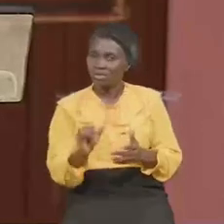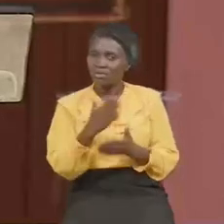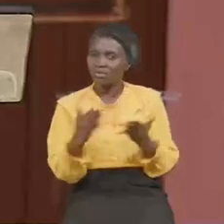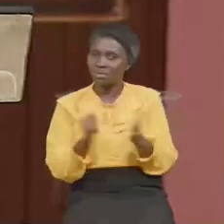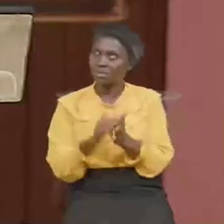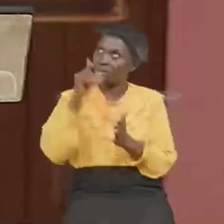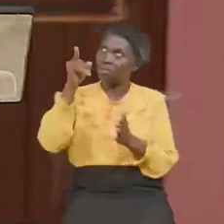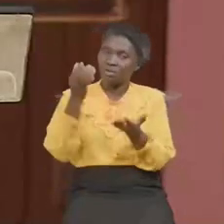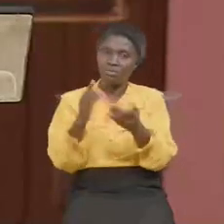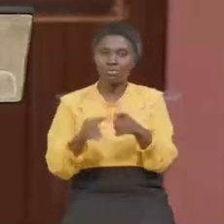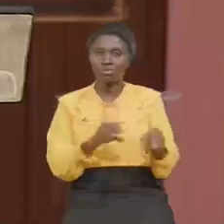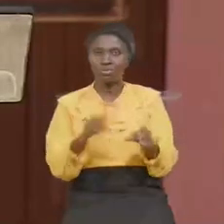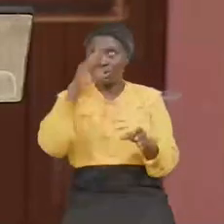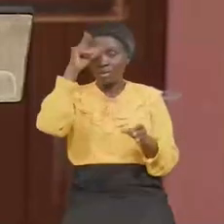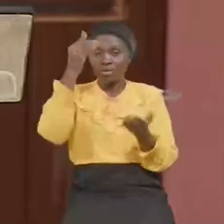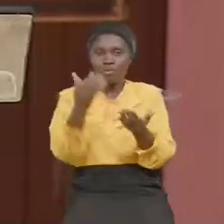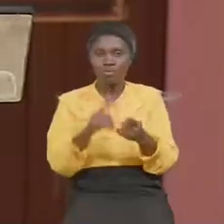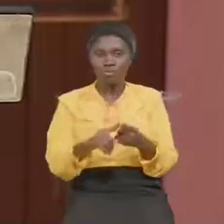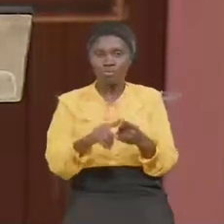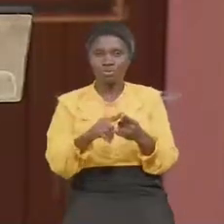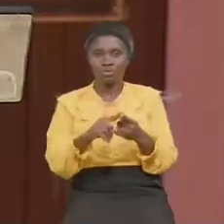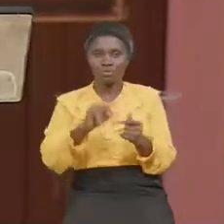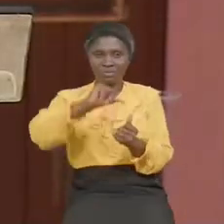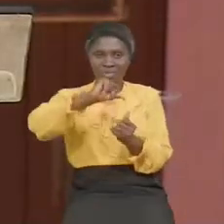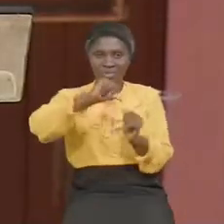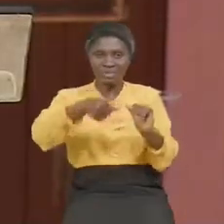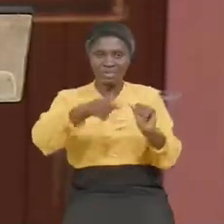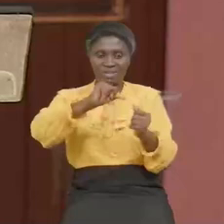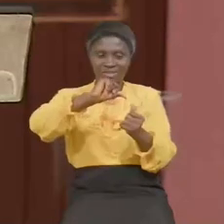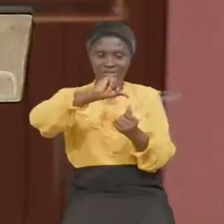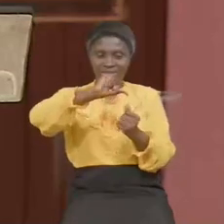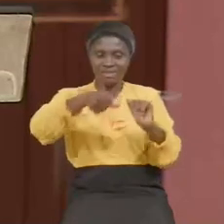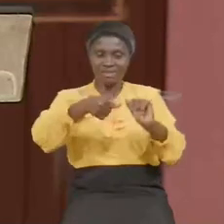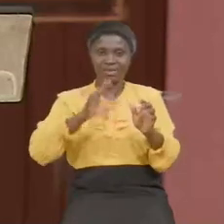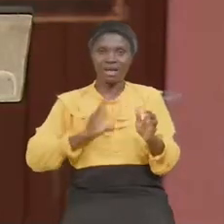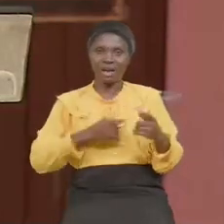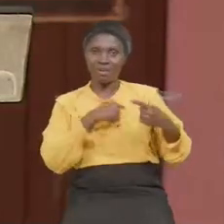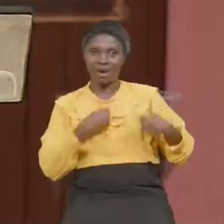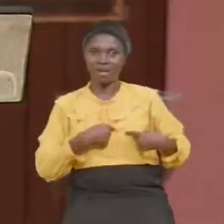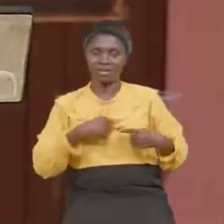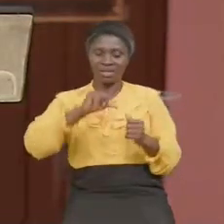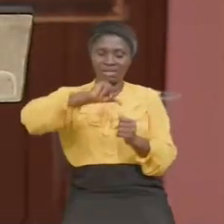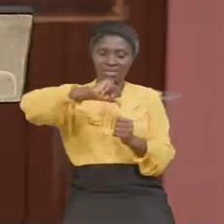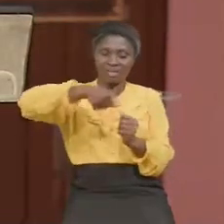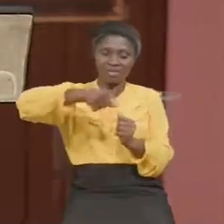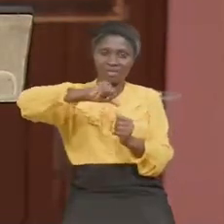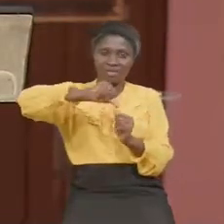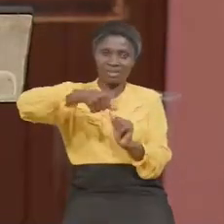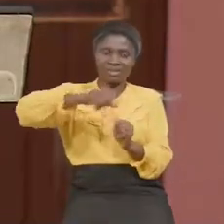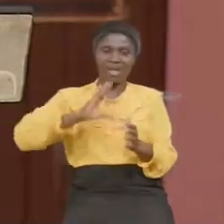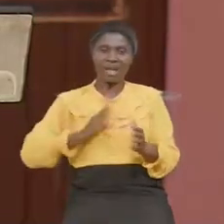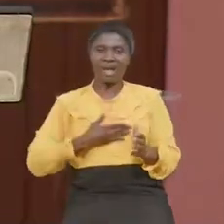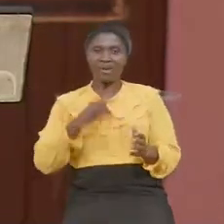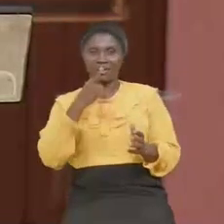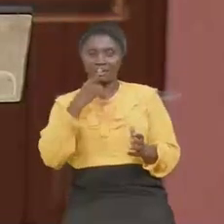veut circoncire nos cœurs. Il veut circoncire nos lèvres. Il veut circoncire